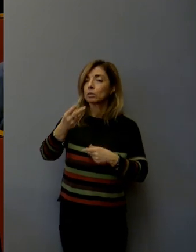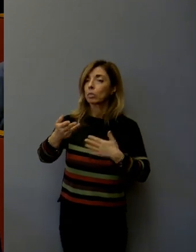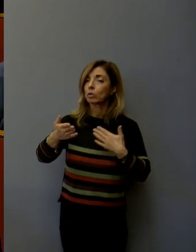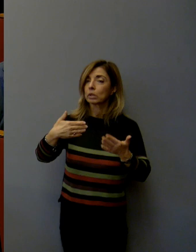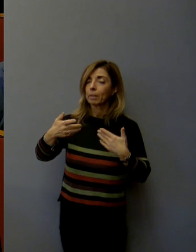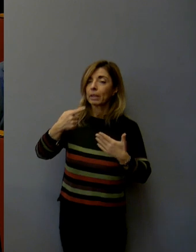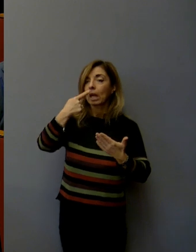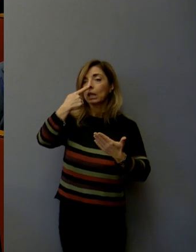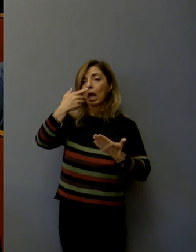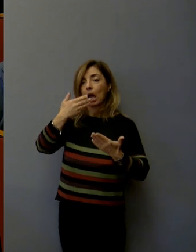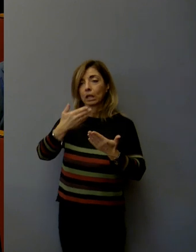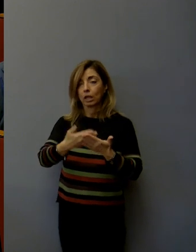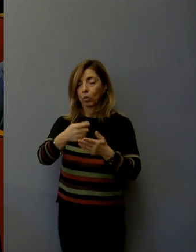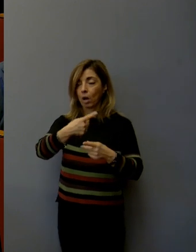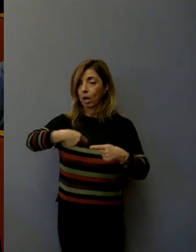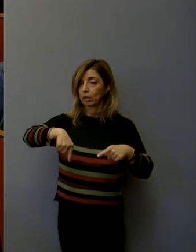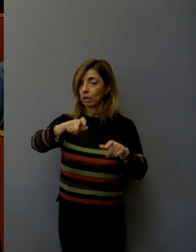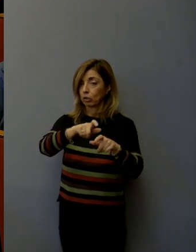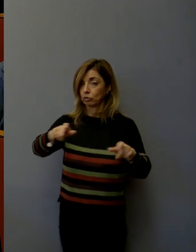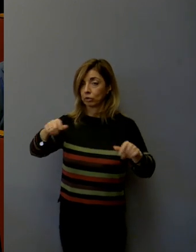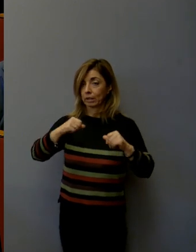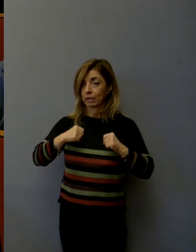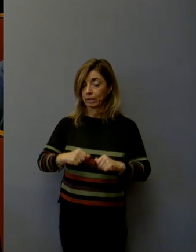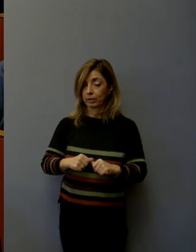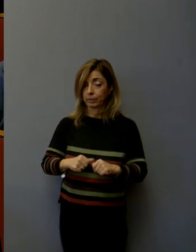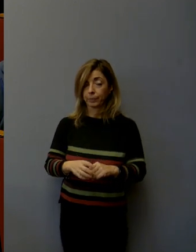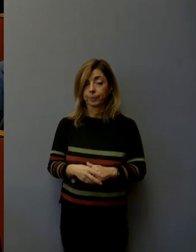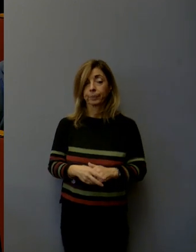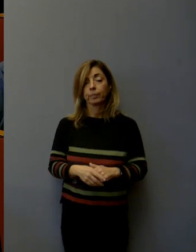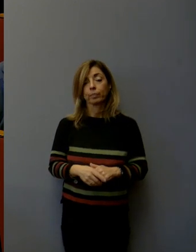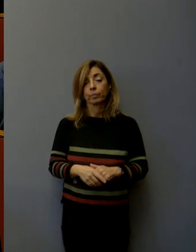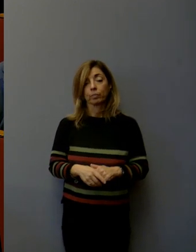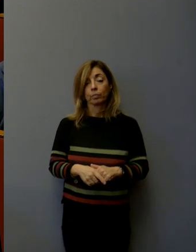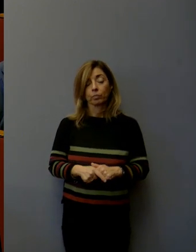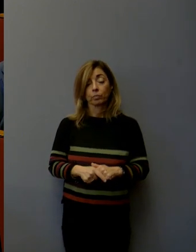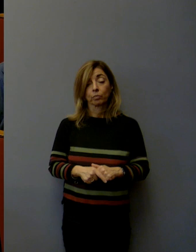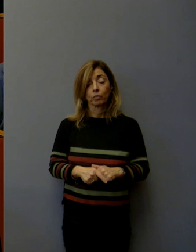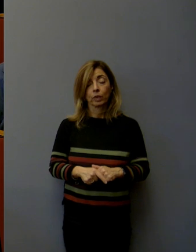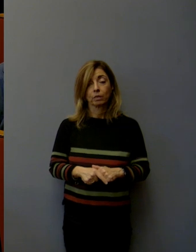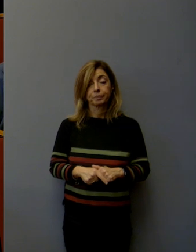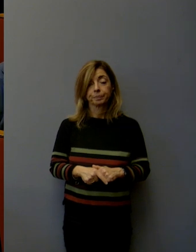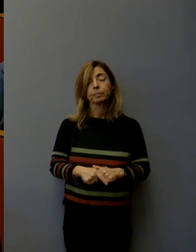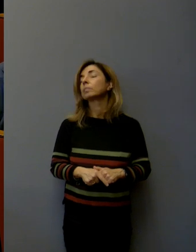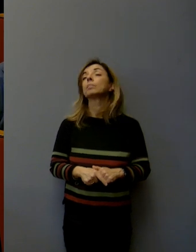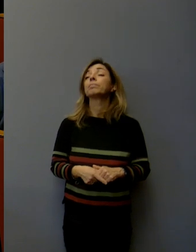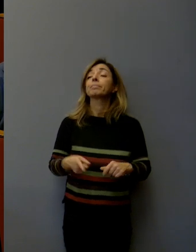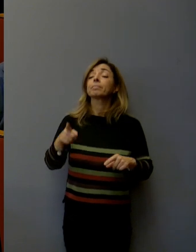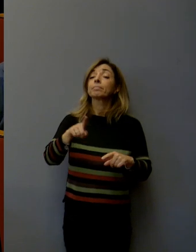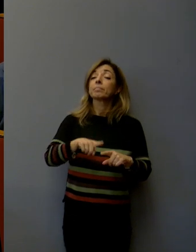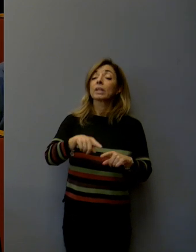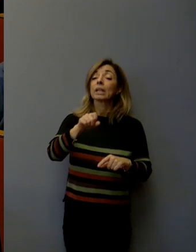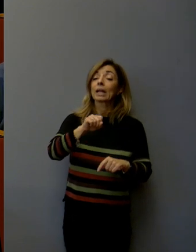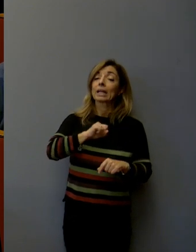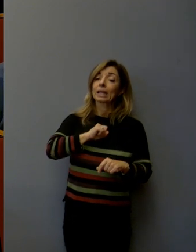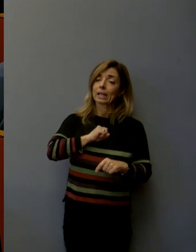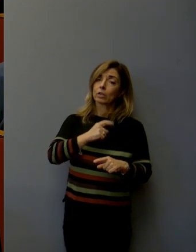anche a alla cittadinanza e tanto più credo che sia necessario andare in